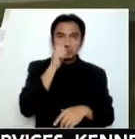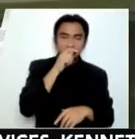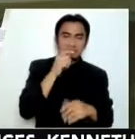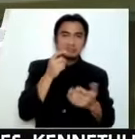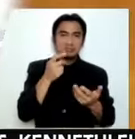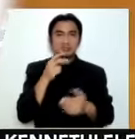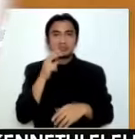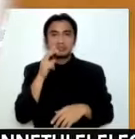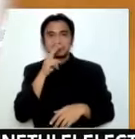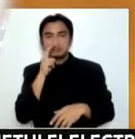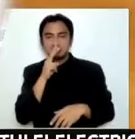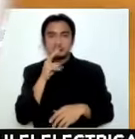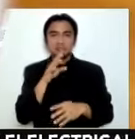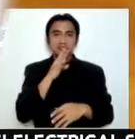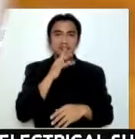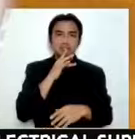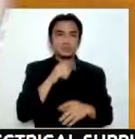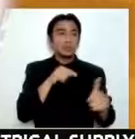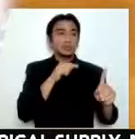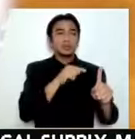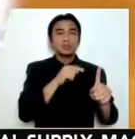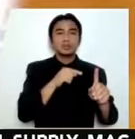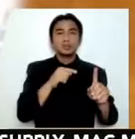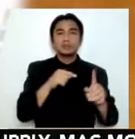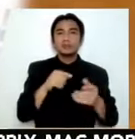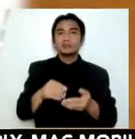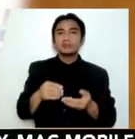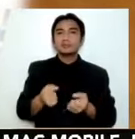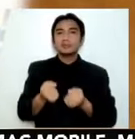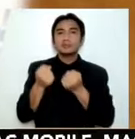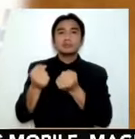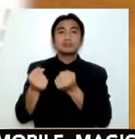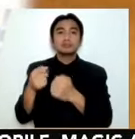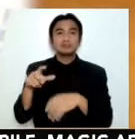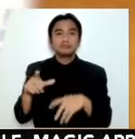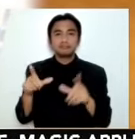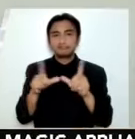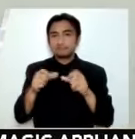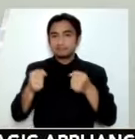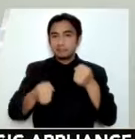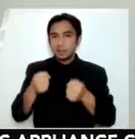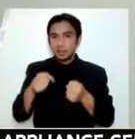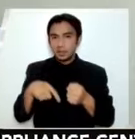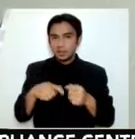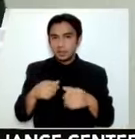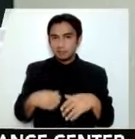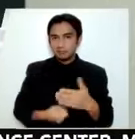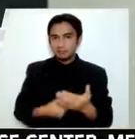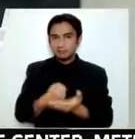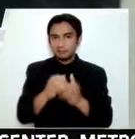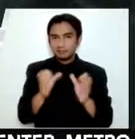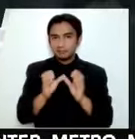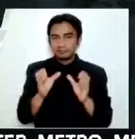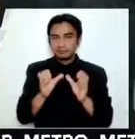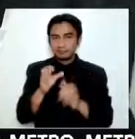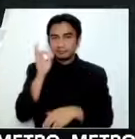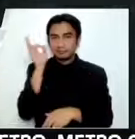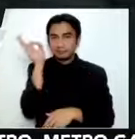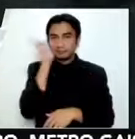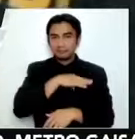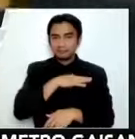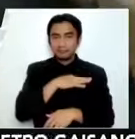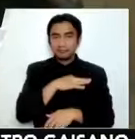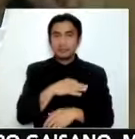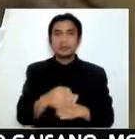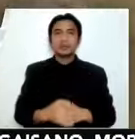suspect, nagpasa umano ng Peking driver's license at dinoktor na birth certificate mula sa local civil registry ng Santa Cruz sa